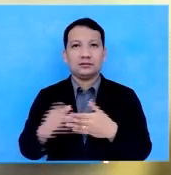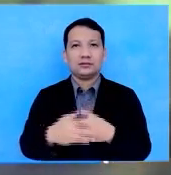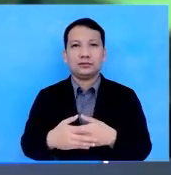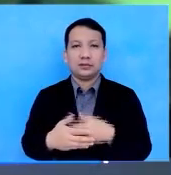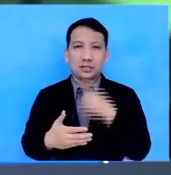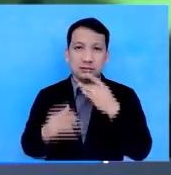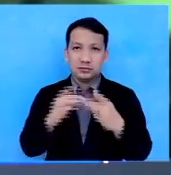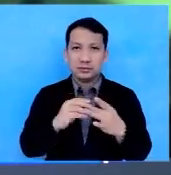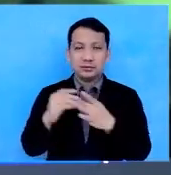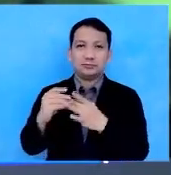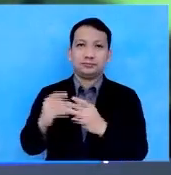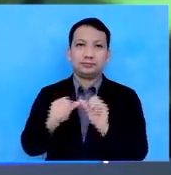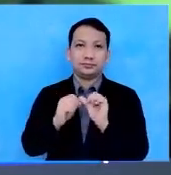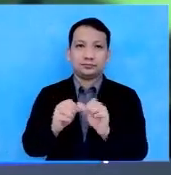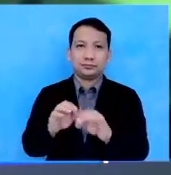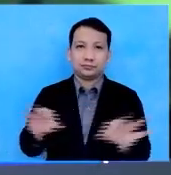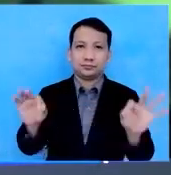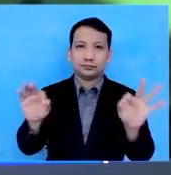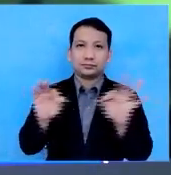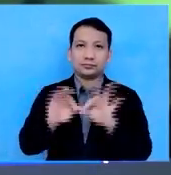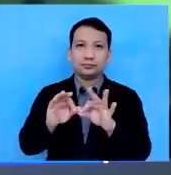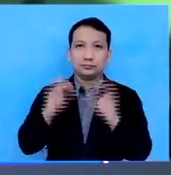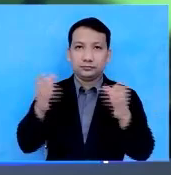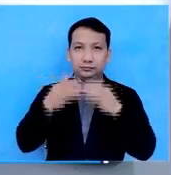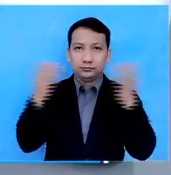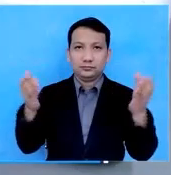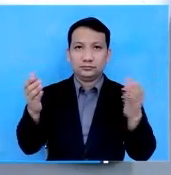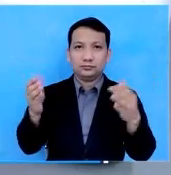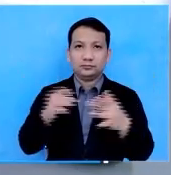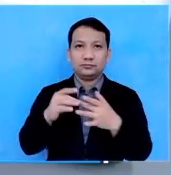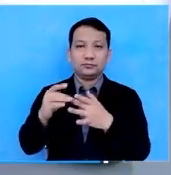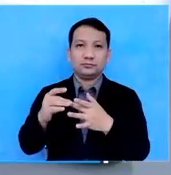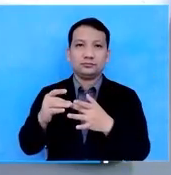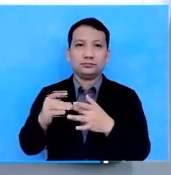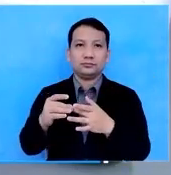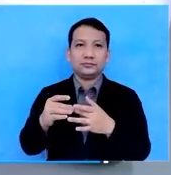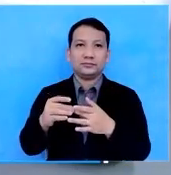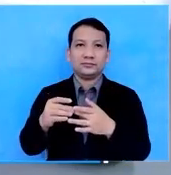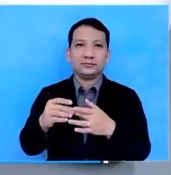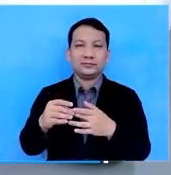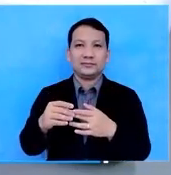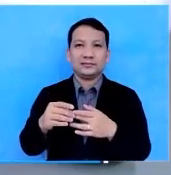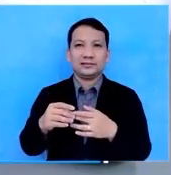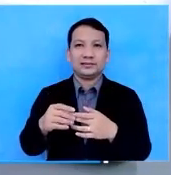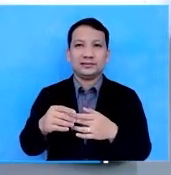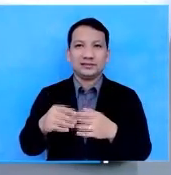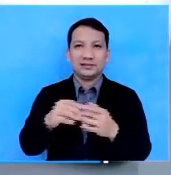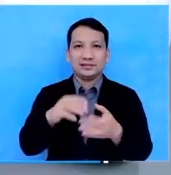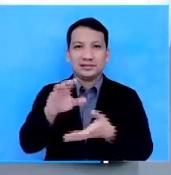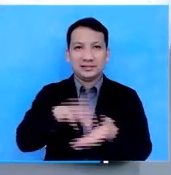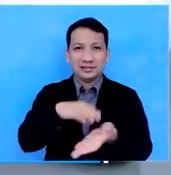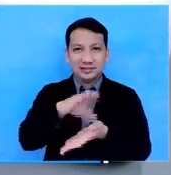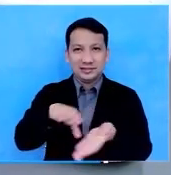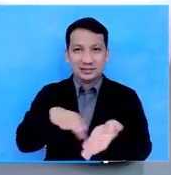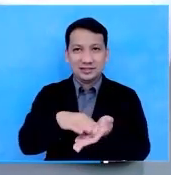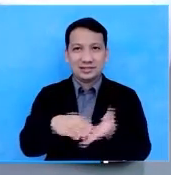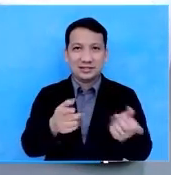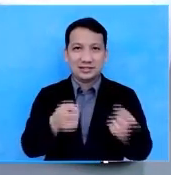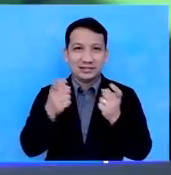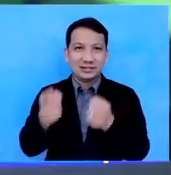Special occasions. Kailangan din natin ma-celebrate yung special occasion yesterday. That may special cake nga po tayo para sa